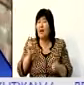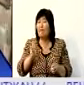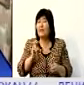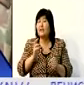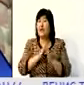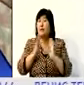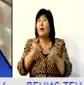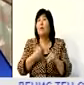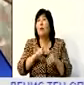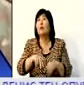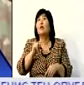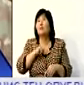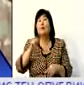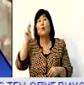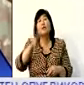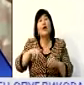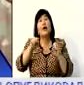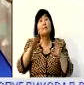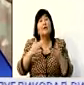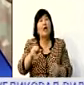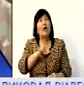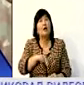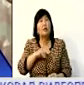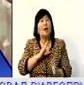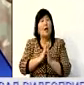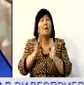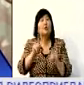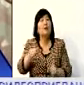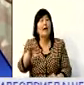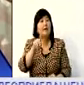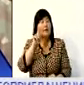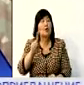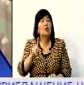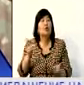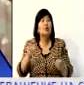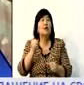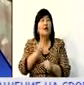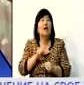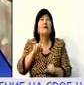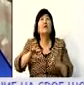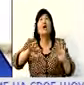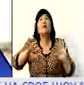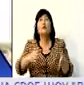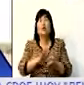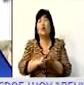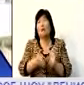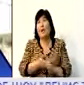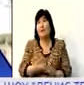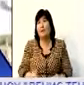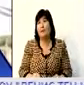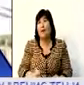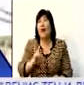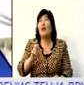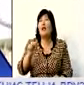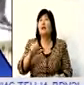парка. Поэтому мы проводим учения специально для работников парка, чтобы они знали, что нужно делать в экстренных ситуациях. Кайрат